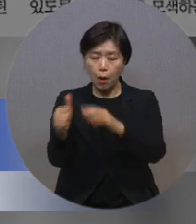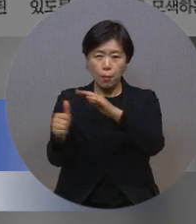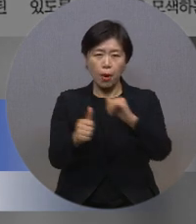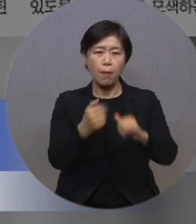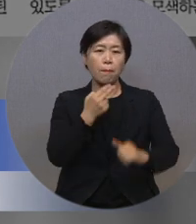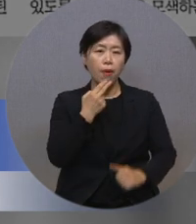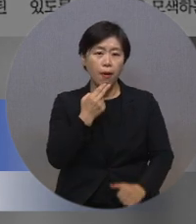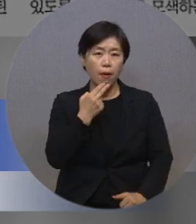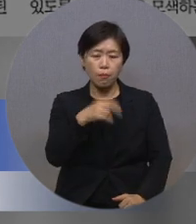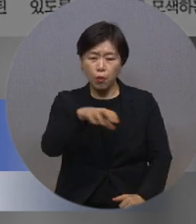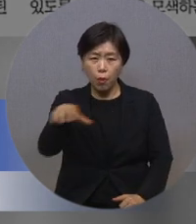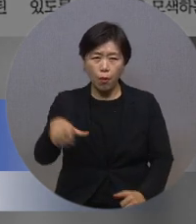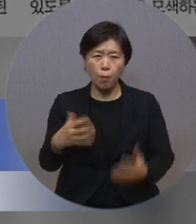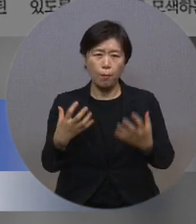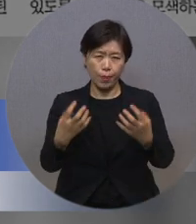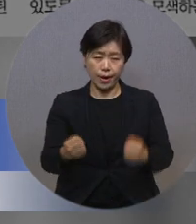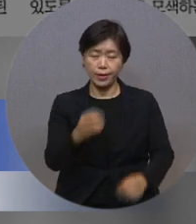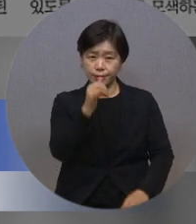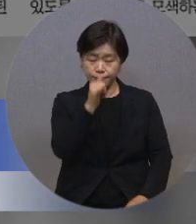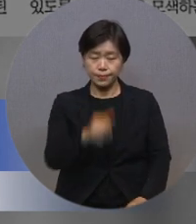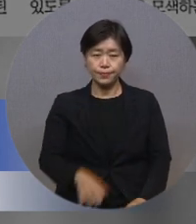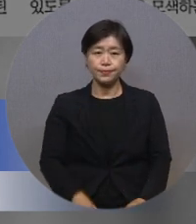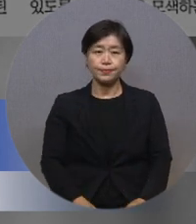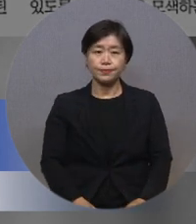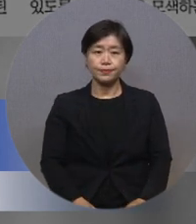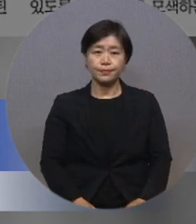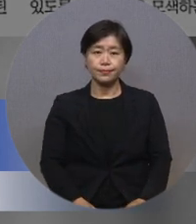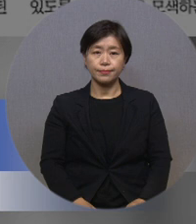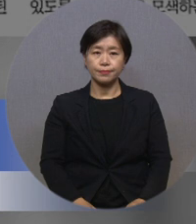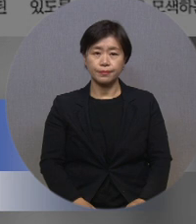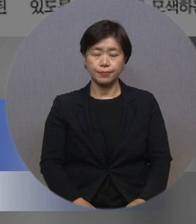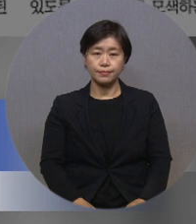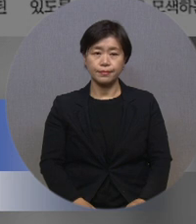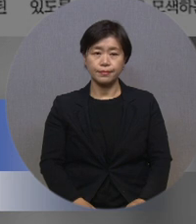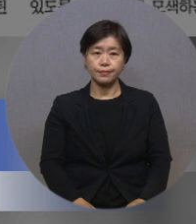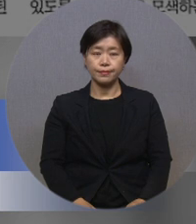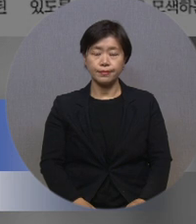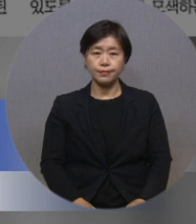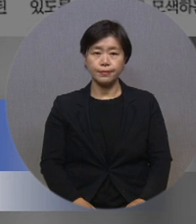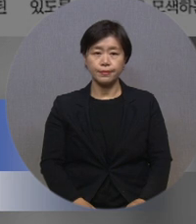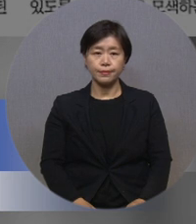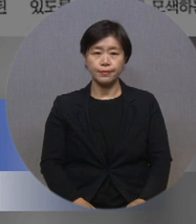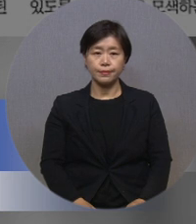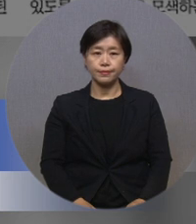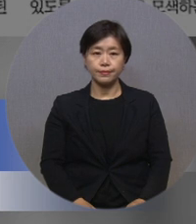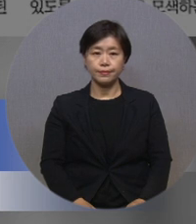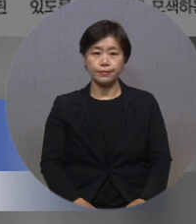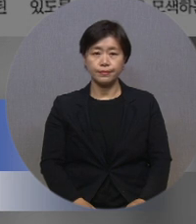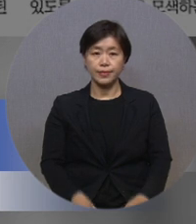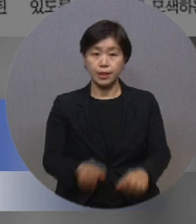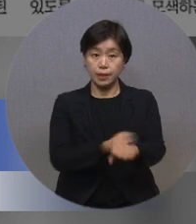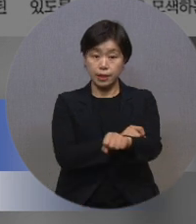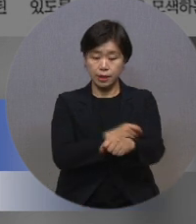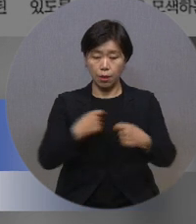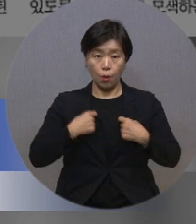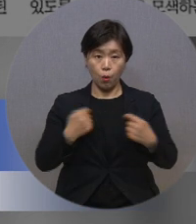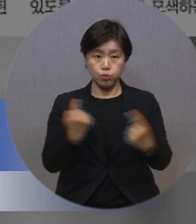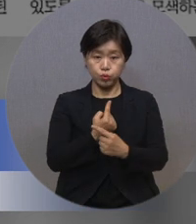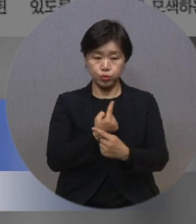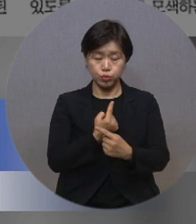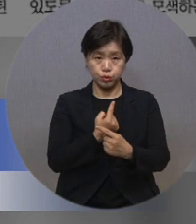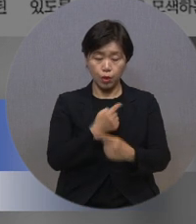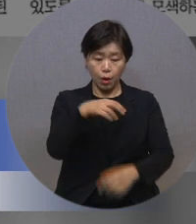환경이나 장애인 정보적금권 측면에서는 여전히 개선이 필요하다고 지적했습니다 특히 탈의실이